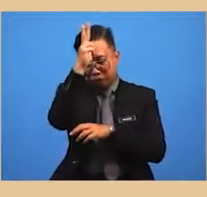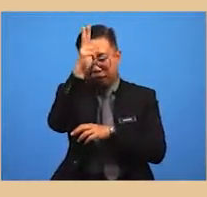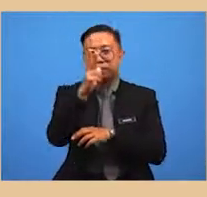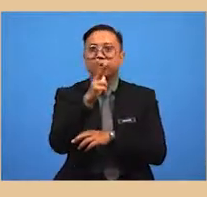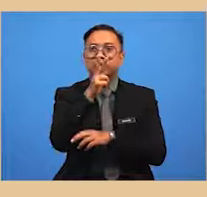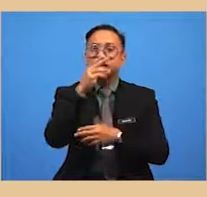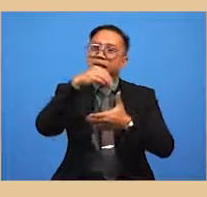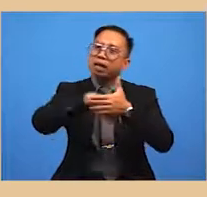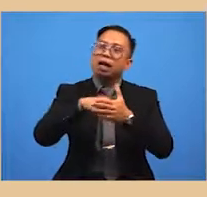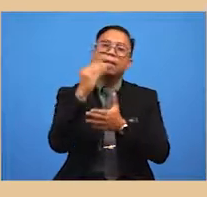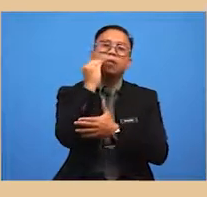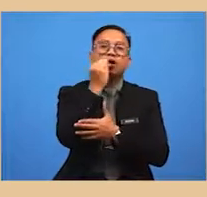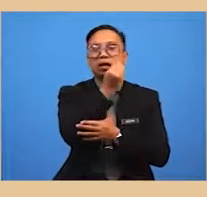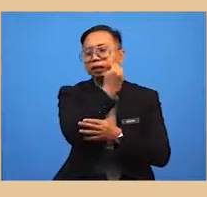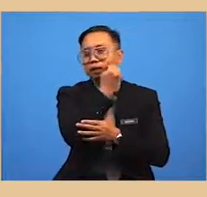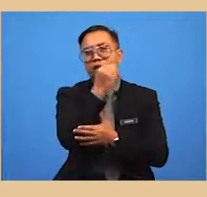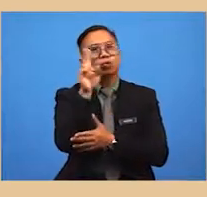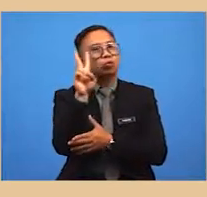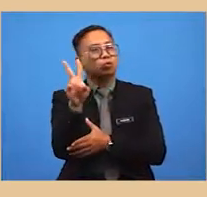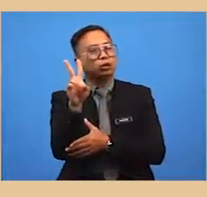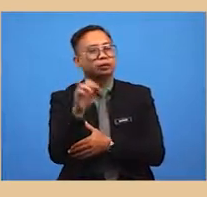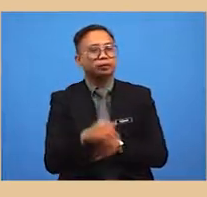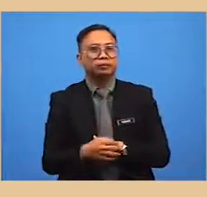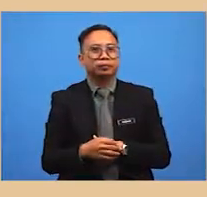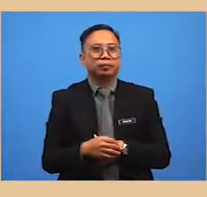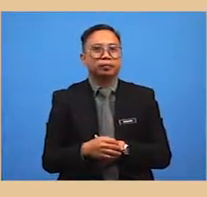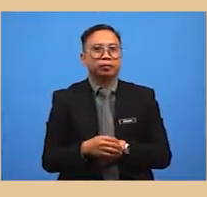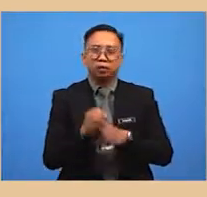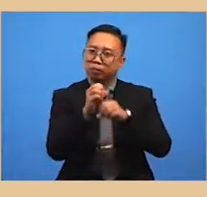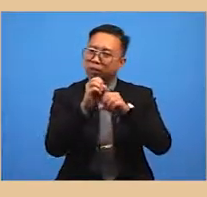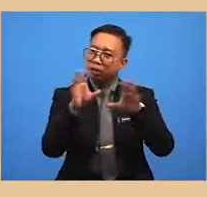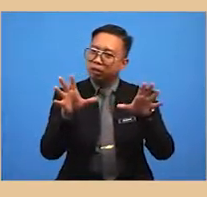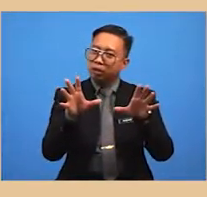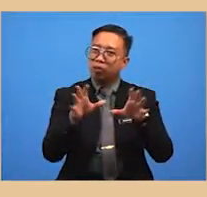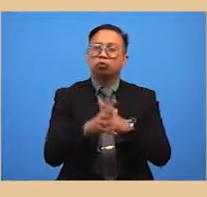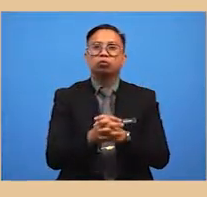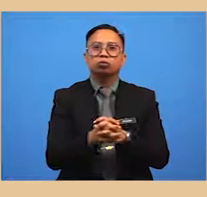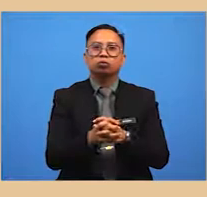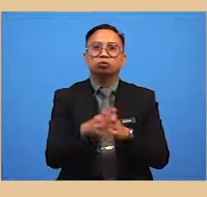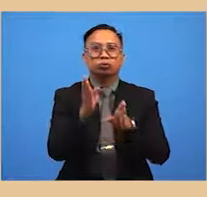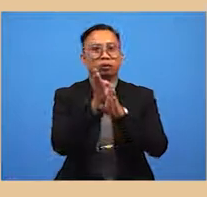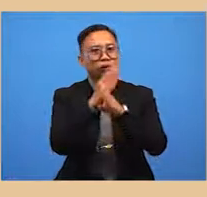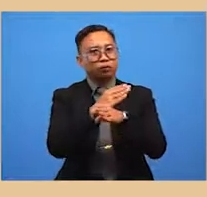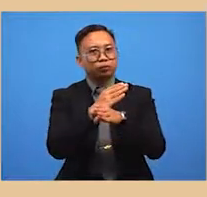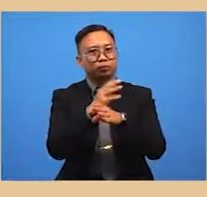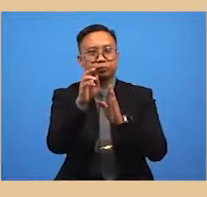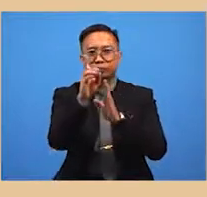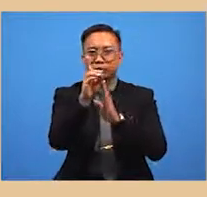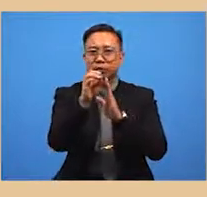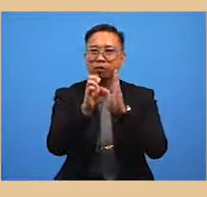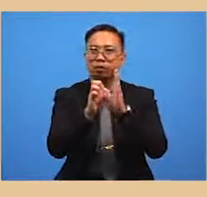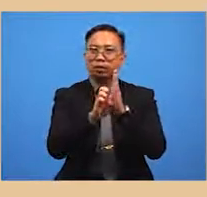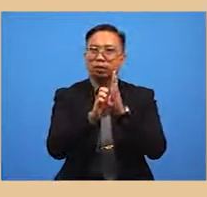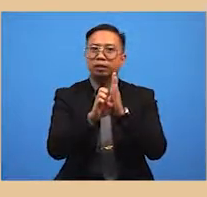betina dalam bunga. Kedua, menghuraikan pembentukan debunga